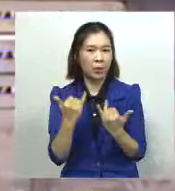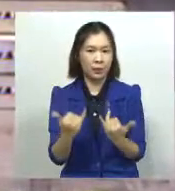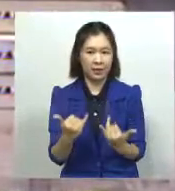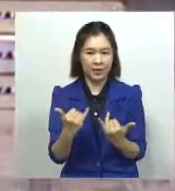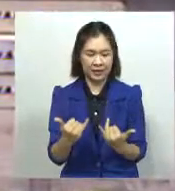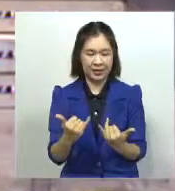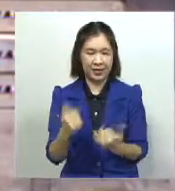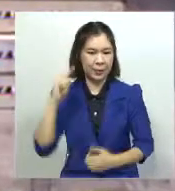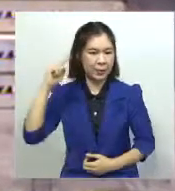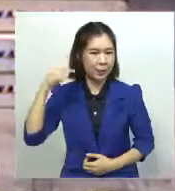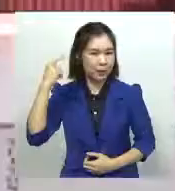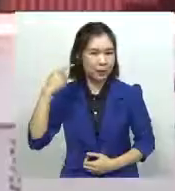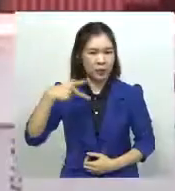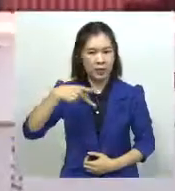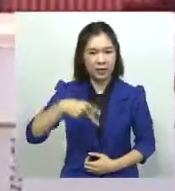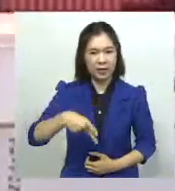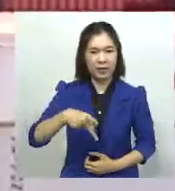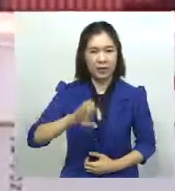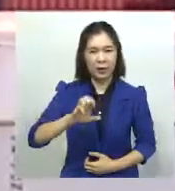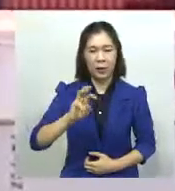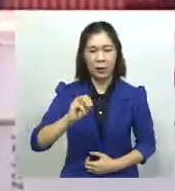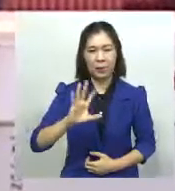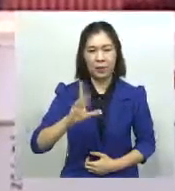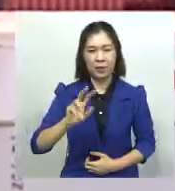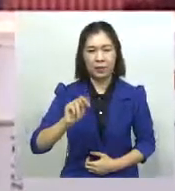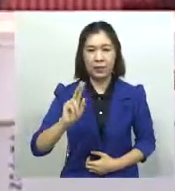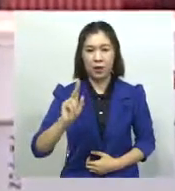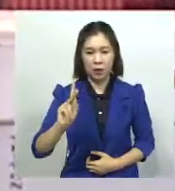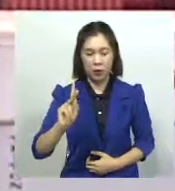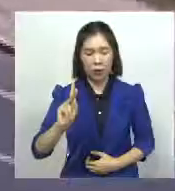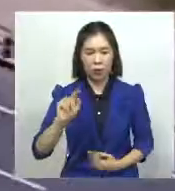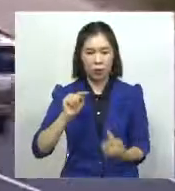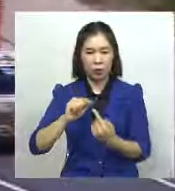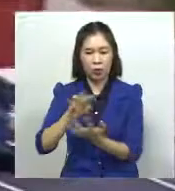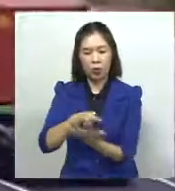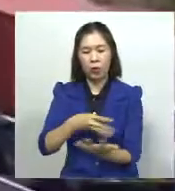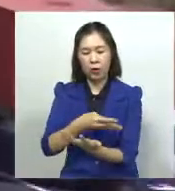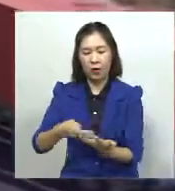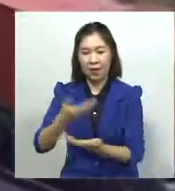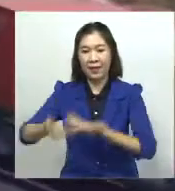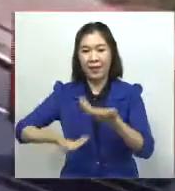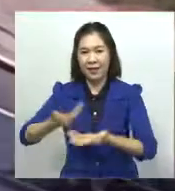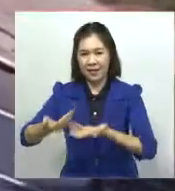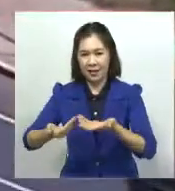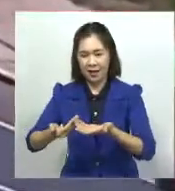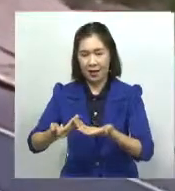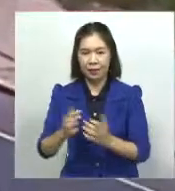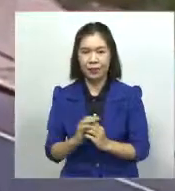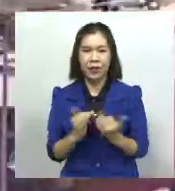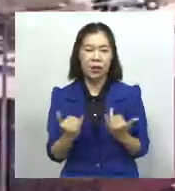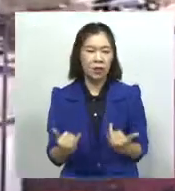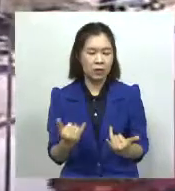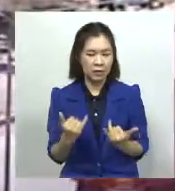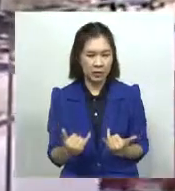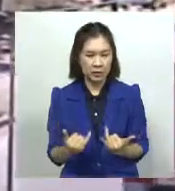างสาวพิมพ์ชนกวรขอพรผู้อำนวยการสำนักงานนโยบายและยุทธศาสตร์การค้ามองว่าแม้ว่าภาพรวมจะยังทรง